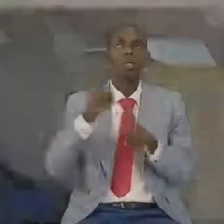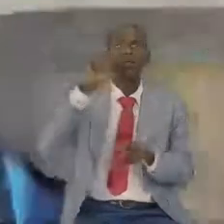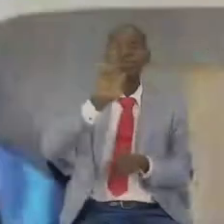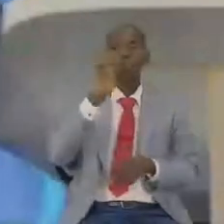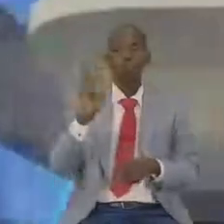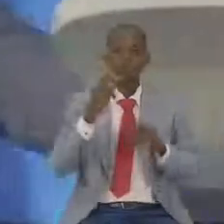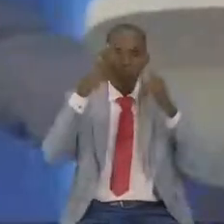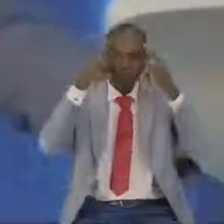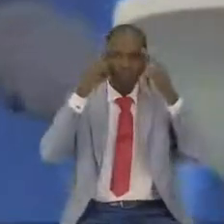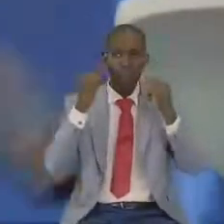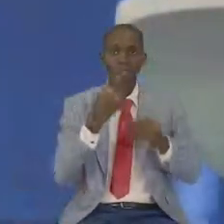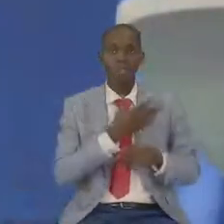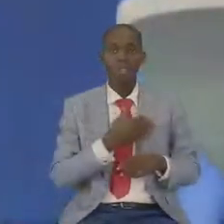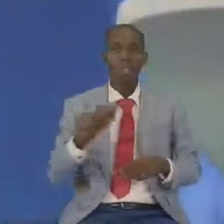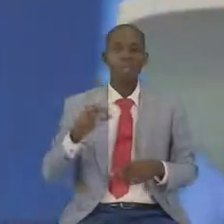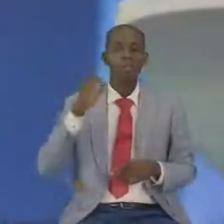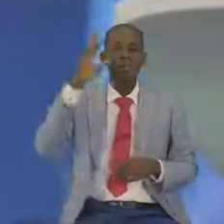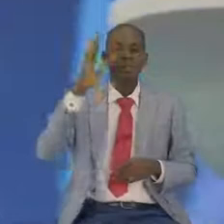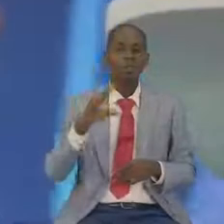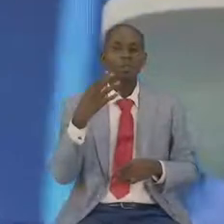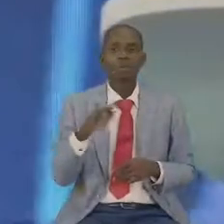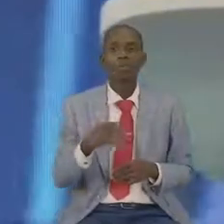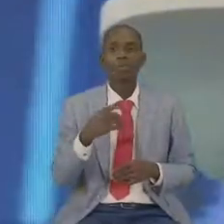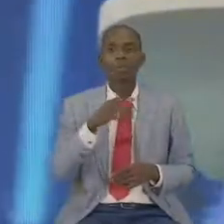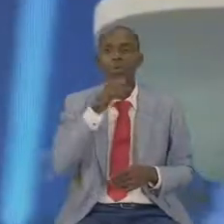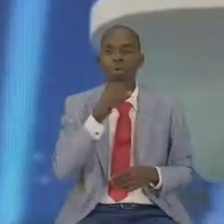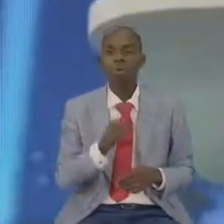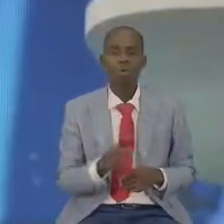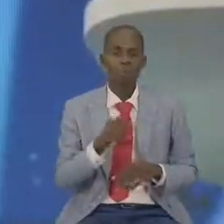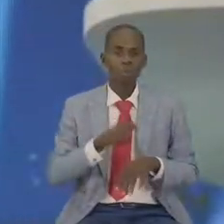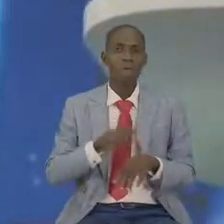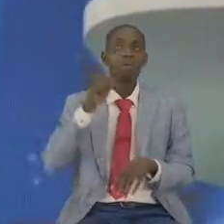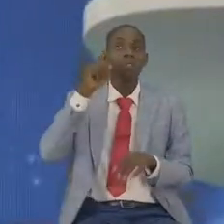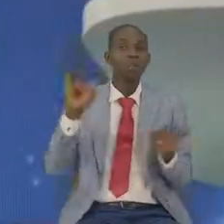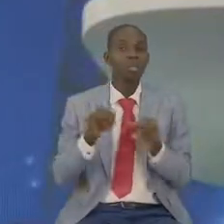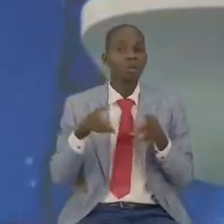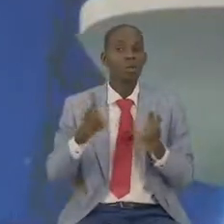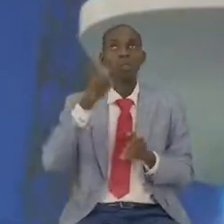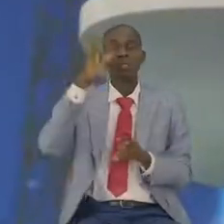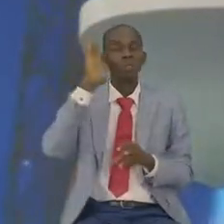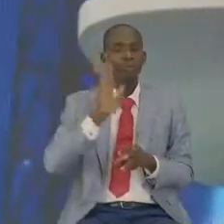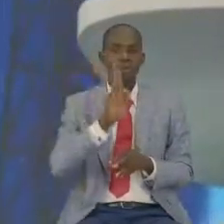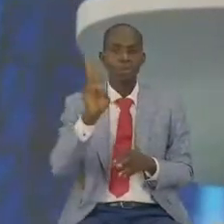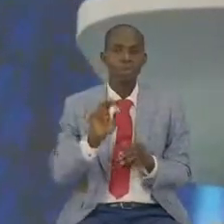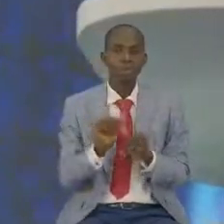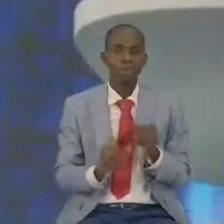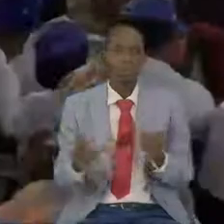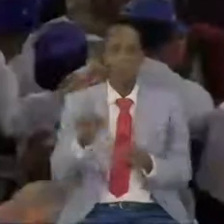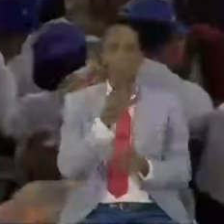les ministres de ces anciens temps, de la même manière, il va utiliser chacun de